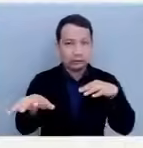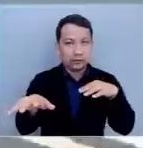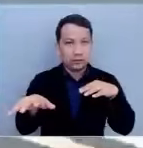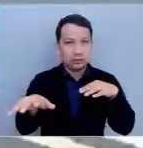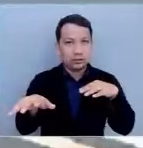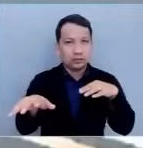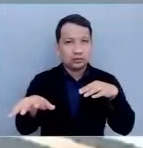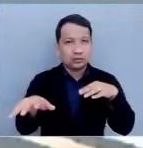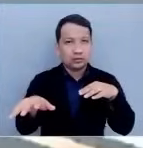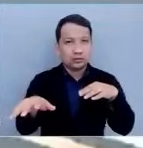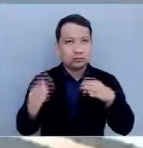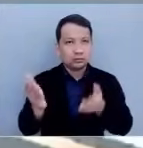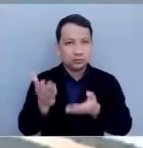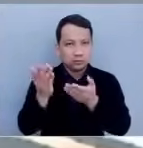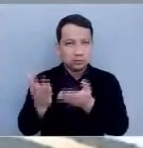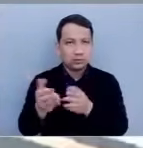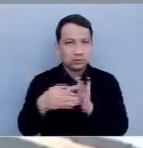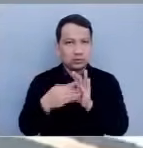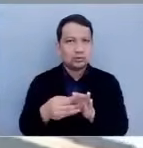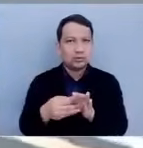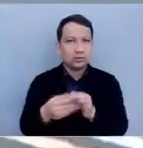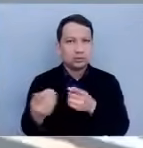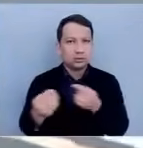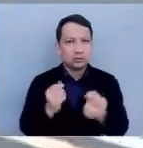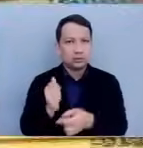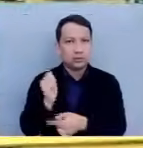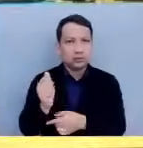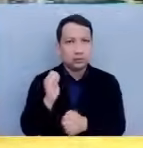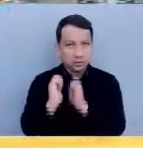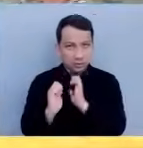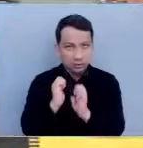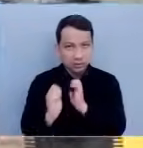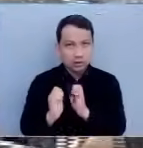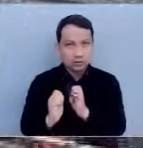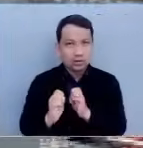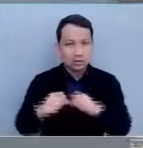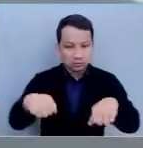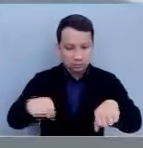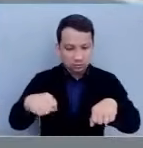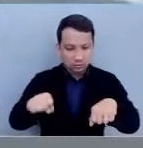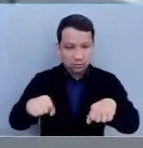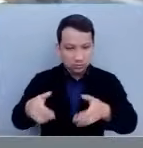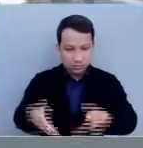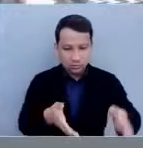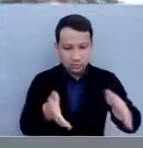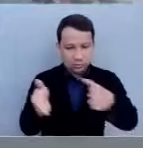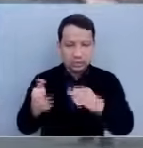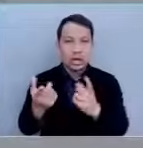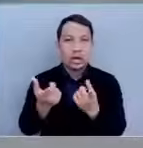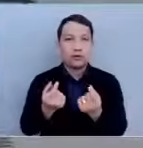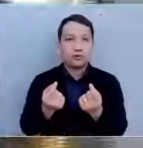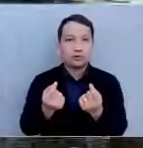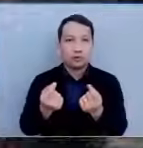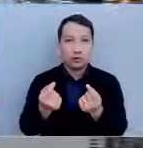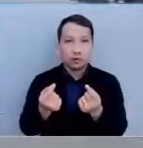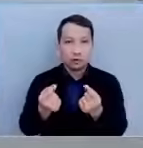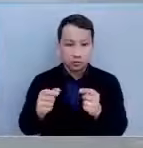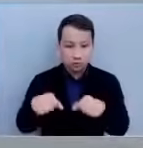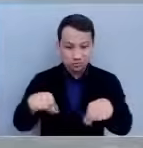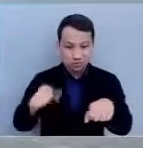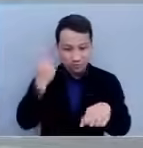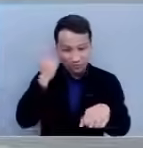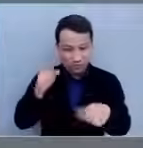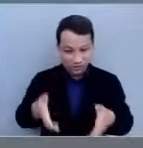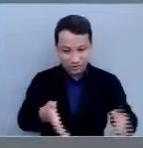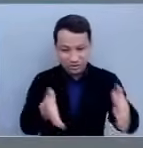trapiko. Mungkahi naman ng ilan, ipatupad na rin sa EDSA ang motorcycle lane na gaya sa ginawa doon sa Commonwealth